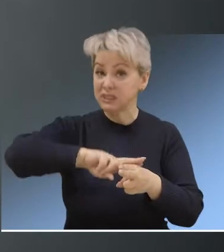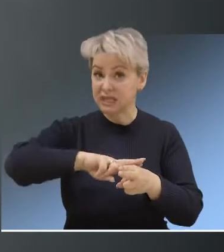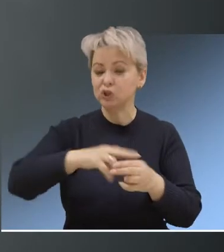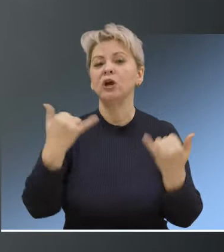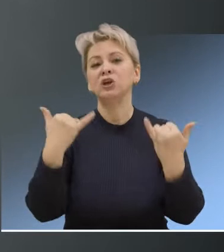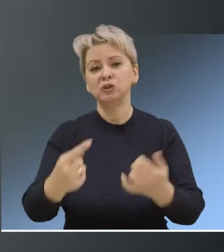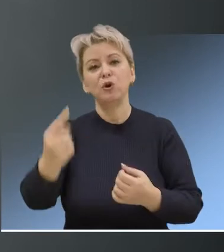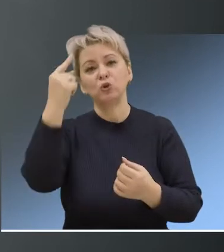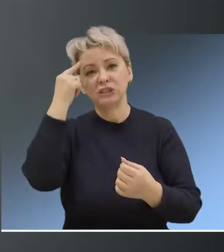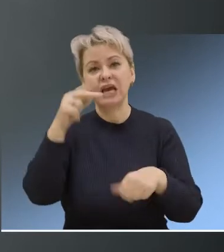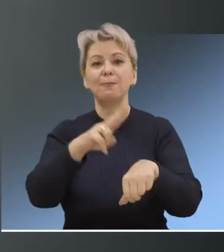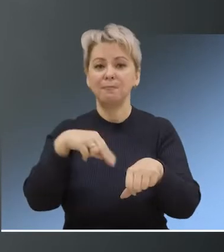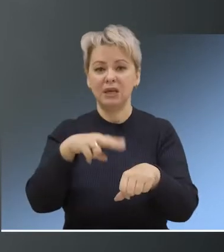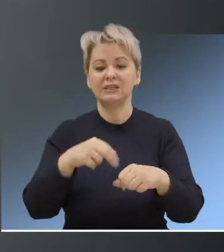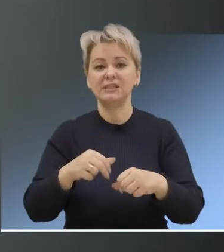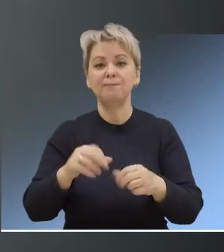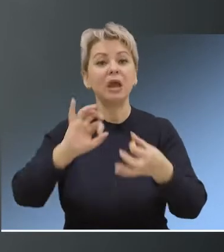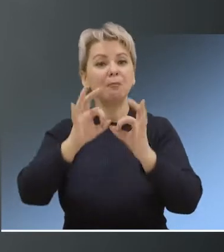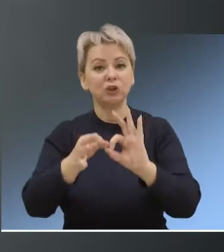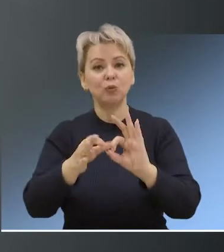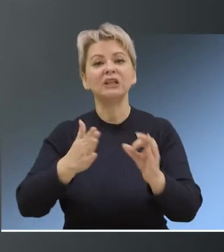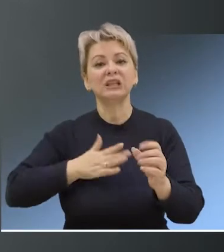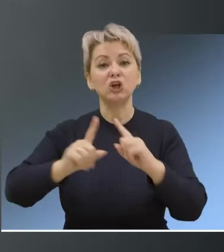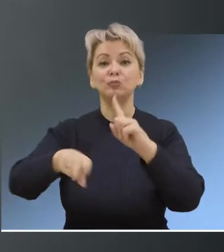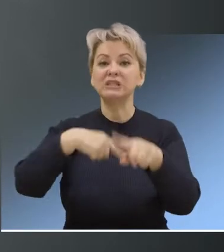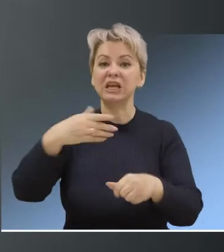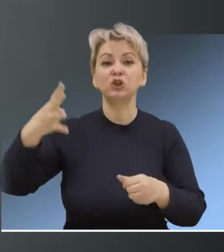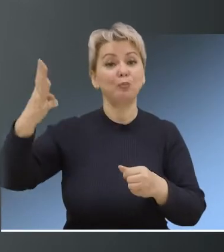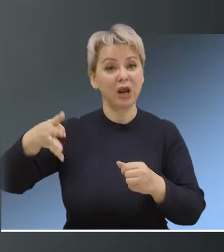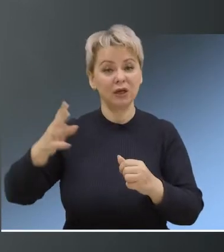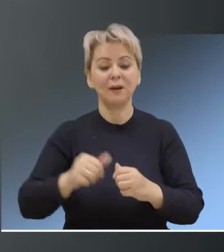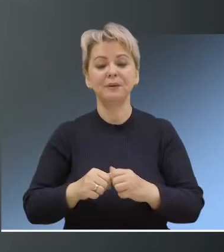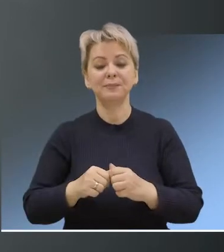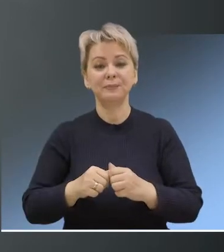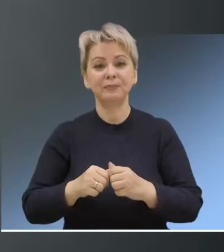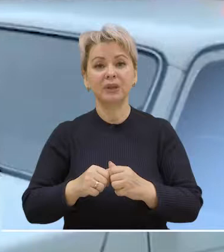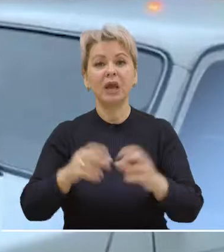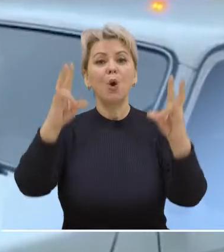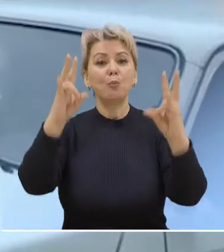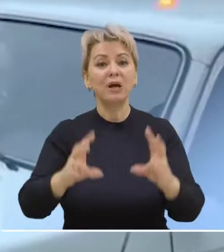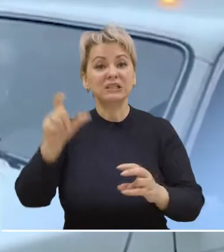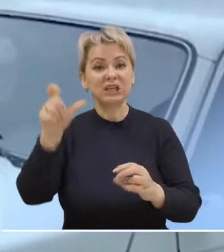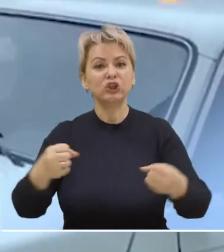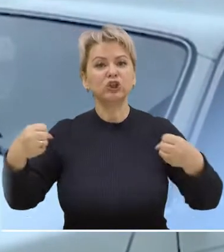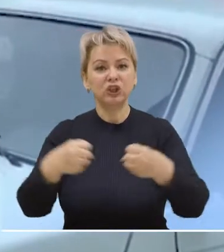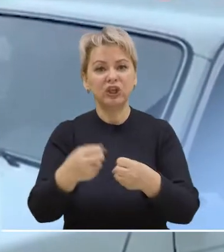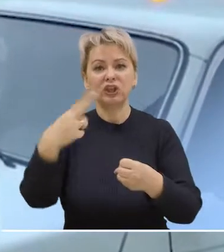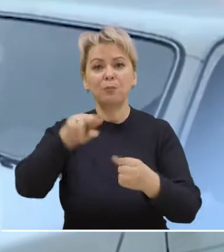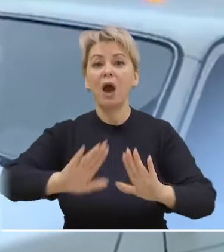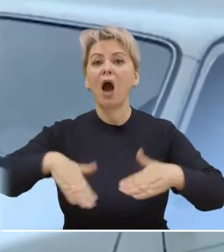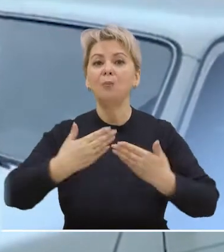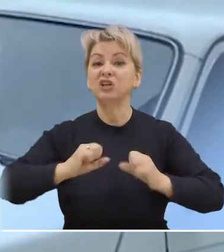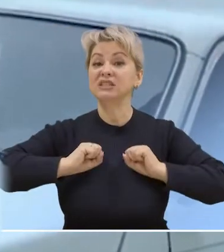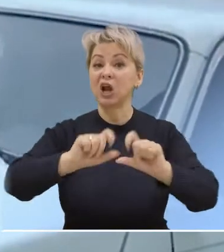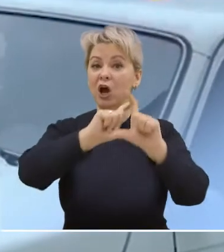получить компенсацию, теперь выясняют стражи порядка. Подробности в нашем следующем материале. Пострадавшие в ДТП